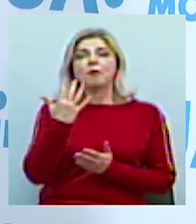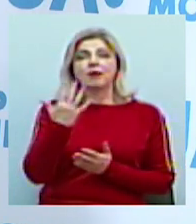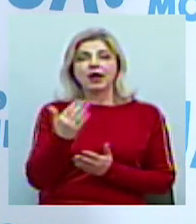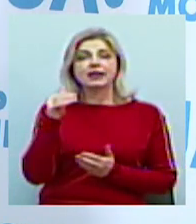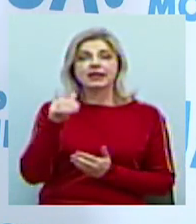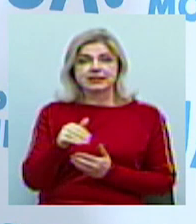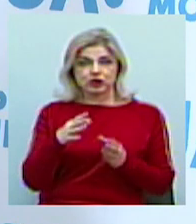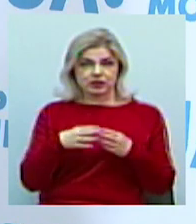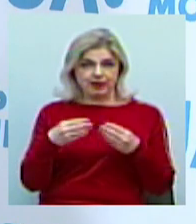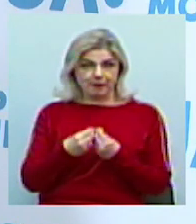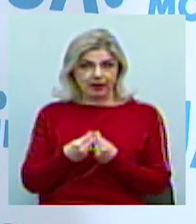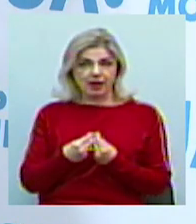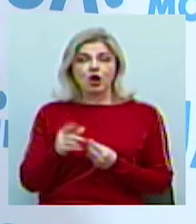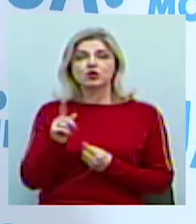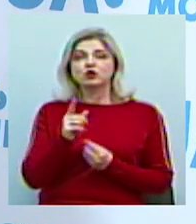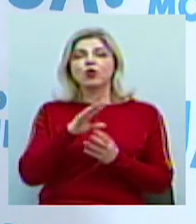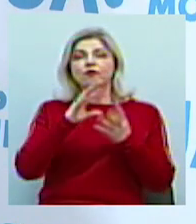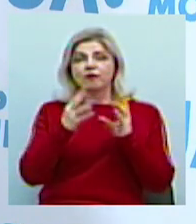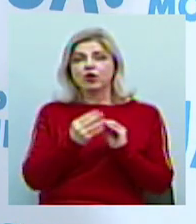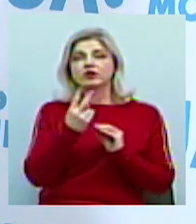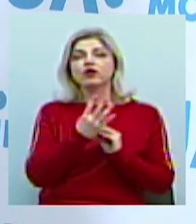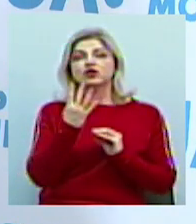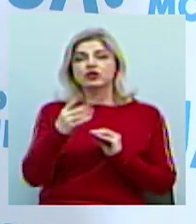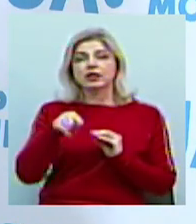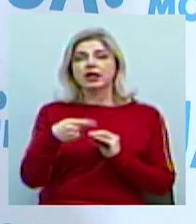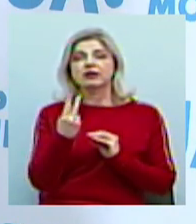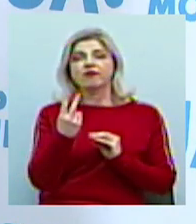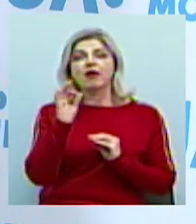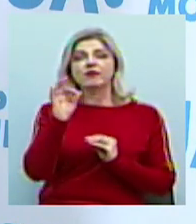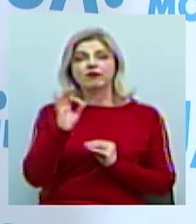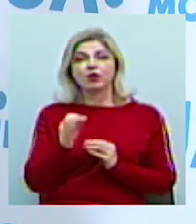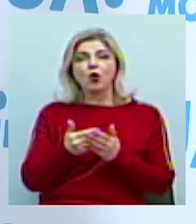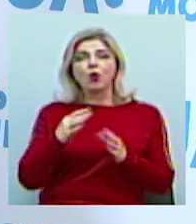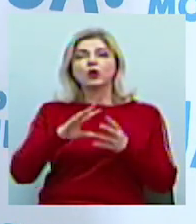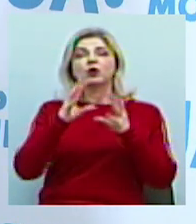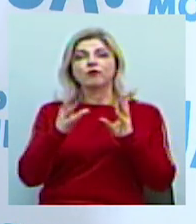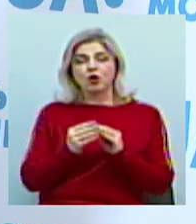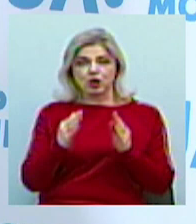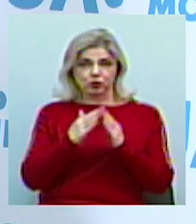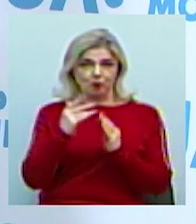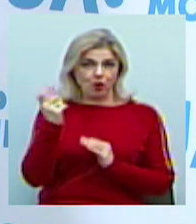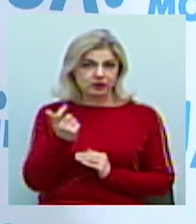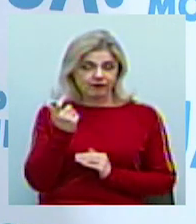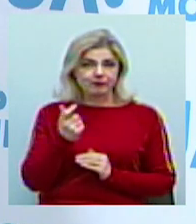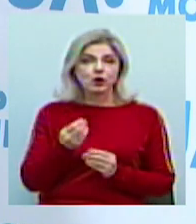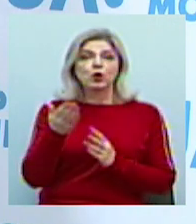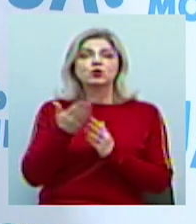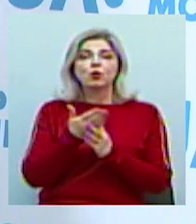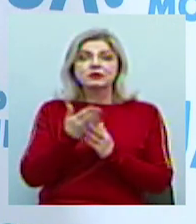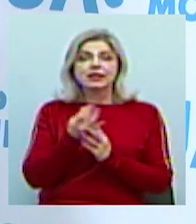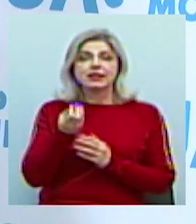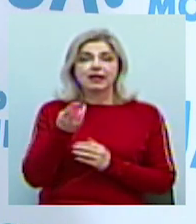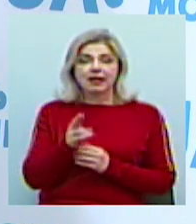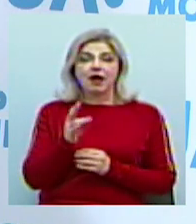105 тисяч сімей, що становить 24,2% від кількості домогосподарств. Субсидію для